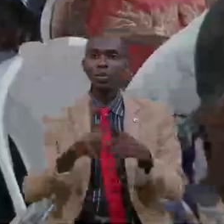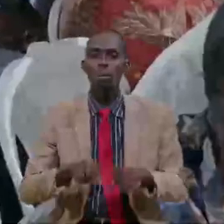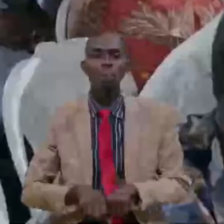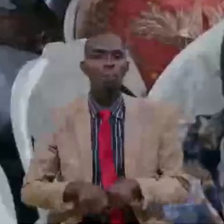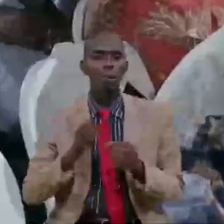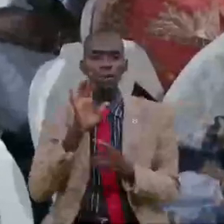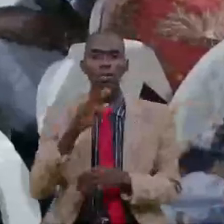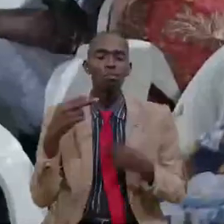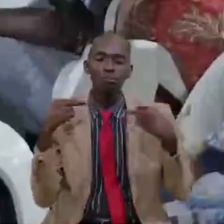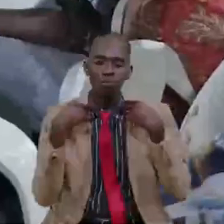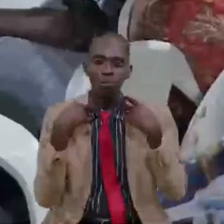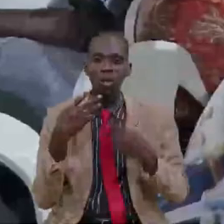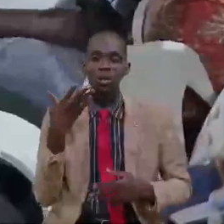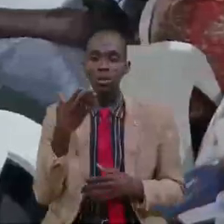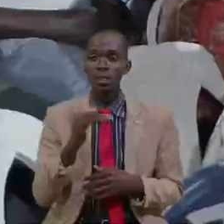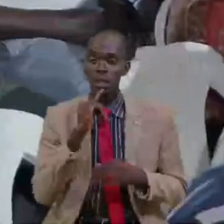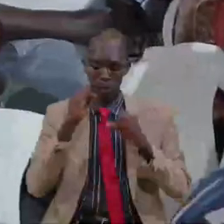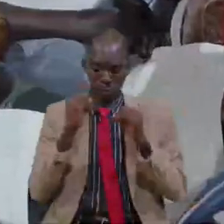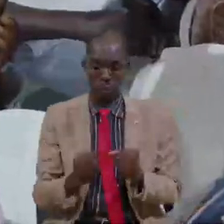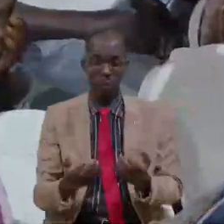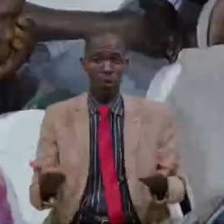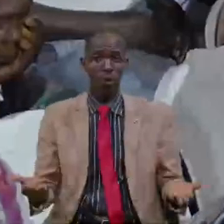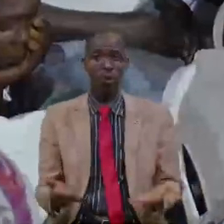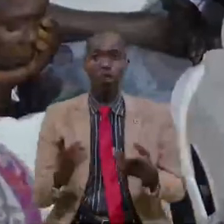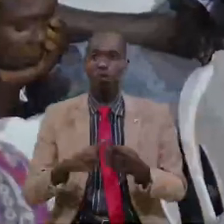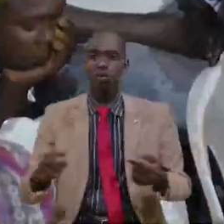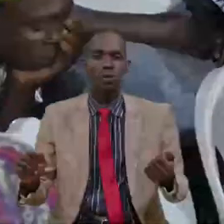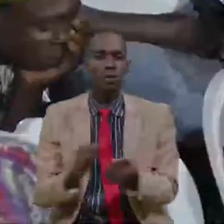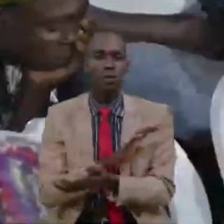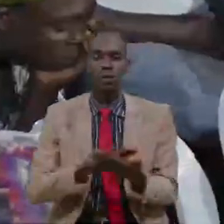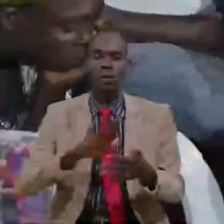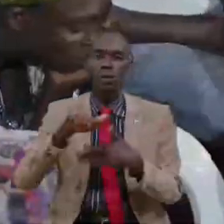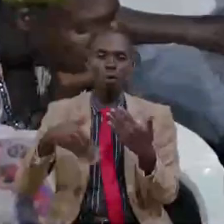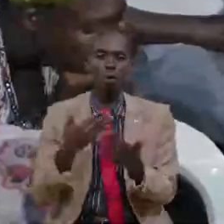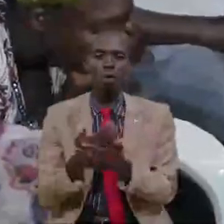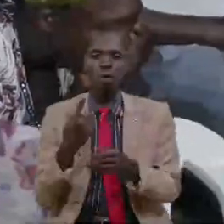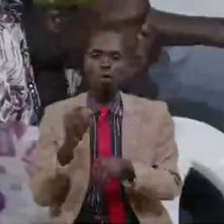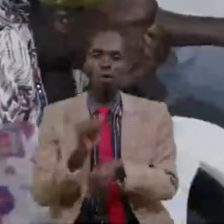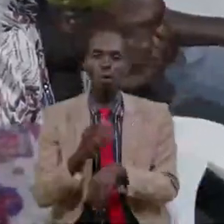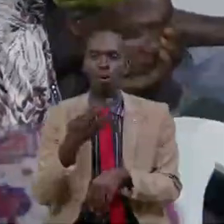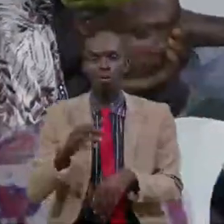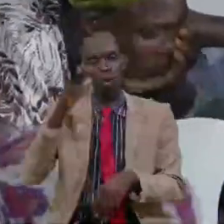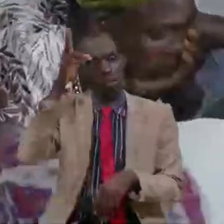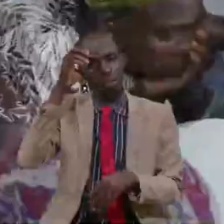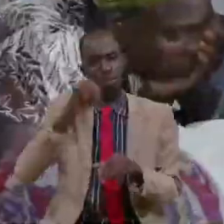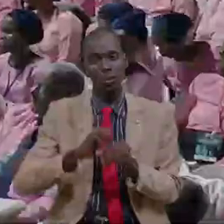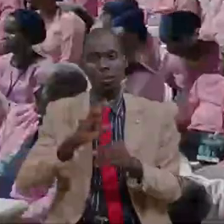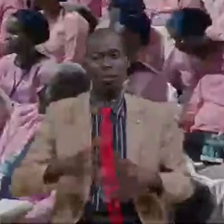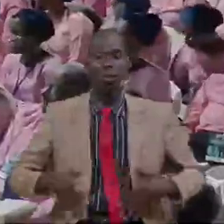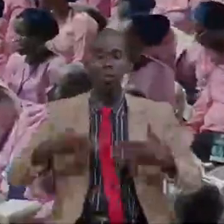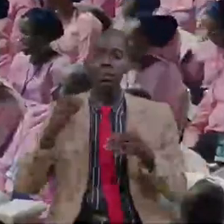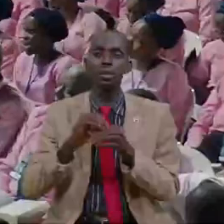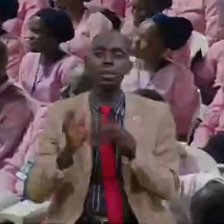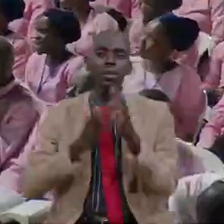pour briser tes jougs. Il y a la puissance ici ce soir pour détruire toutes les œuvres du diable de ta